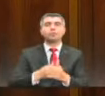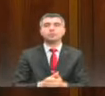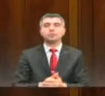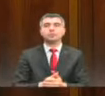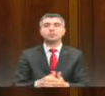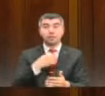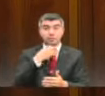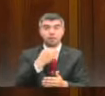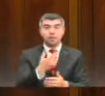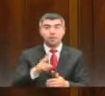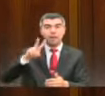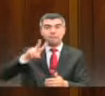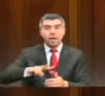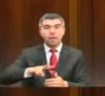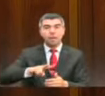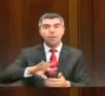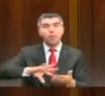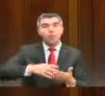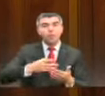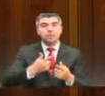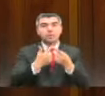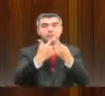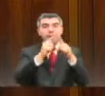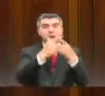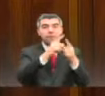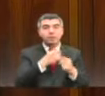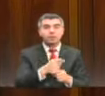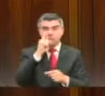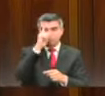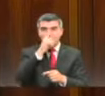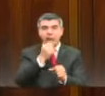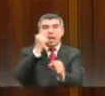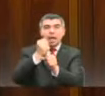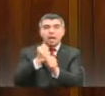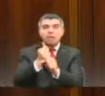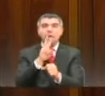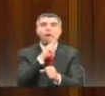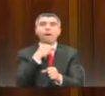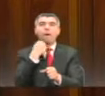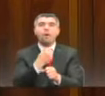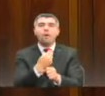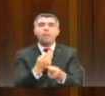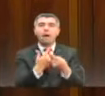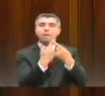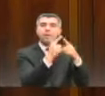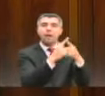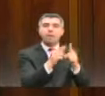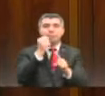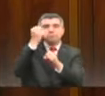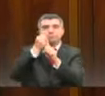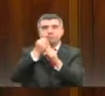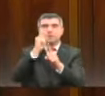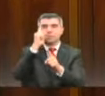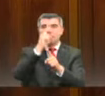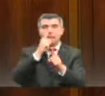قطع تنزيله أشواطاً مهمة. وستعمل الحكومة على متابعة هذا الورش لبلوغ